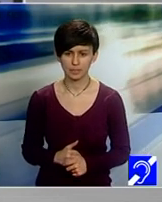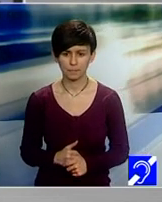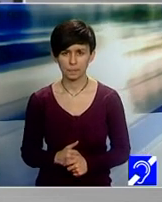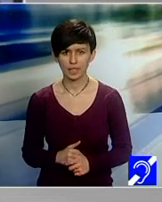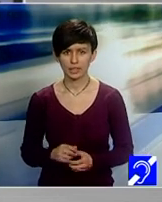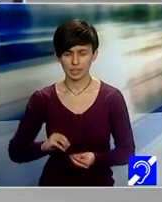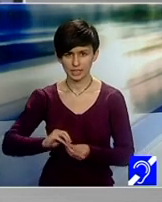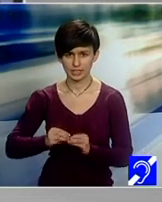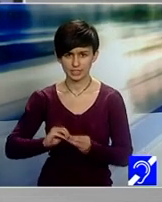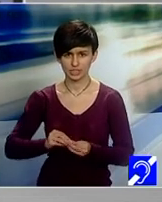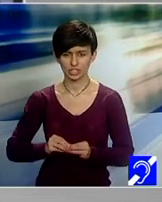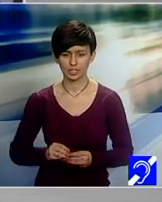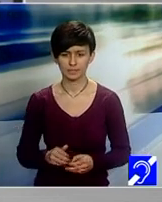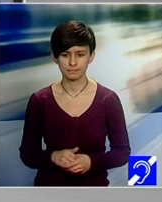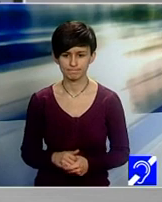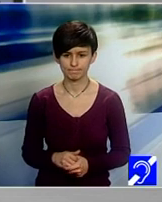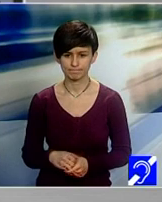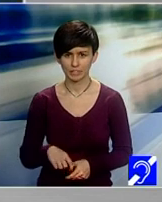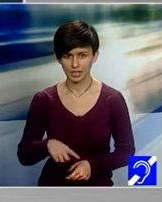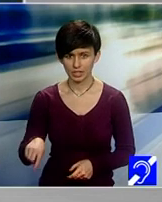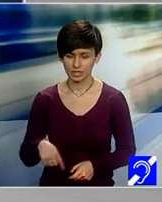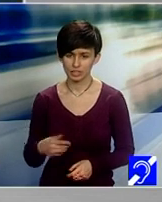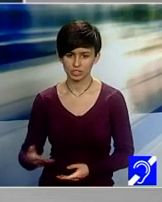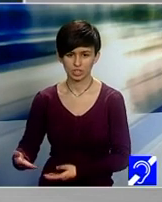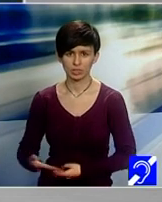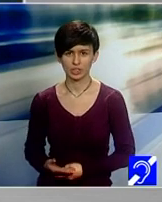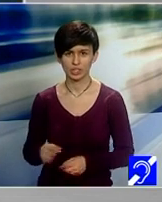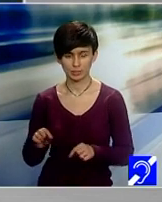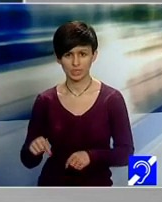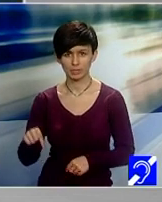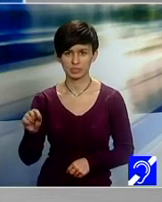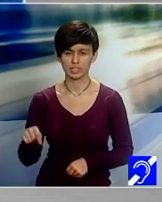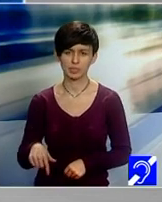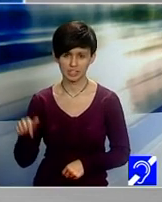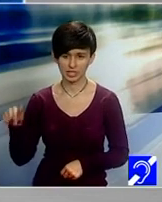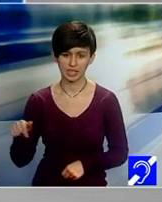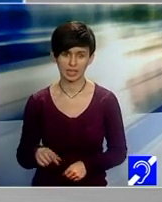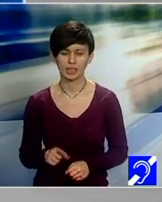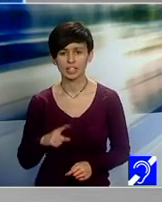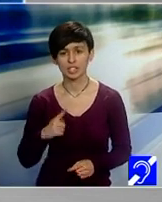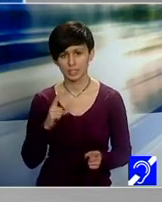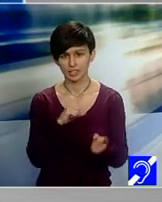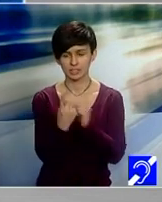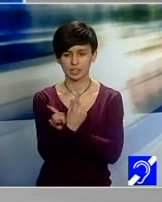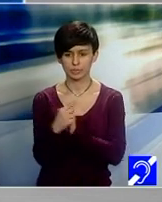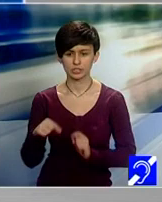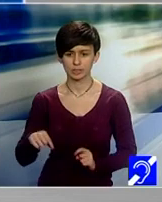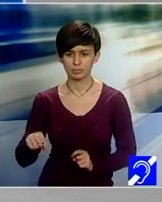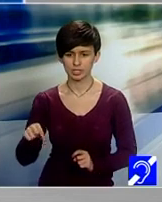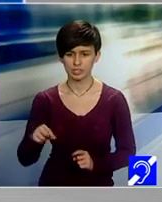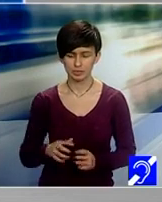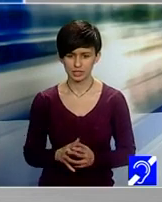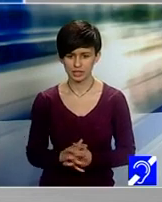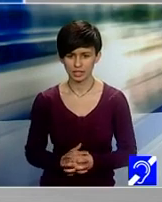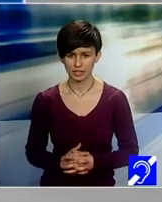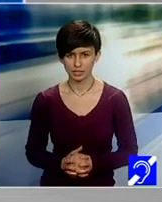noștri, membrii Ecoruralis. Dar și noi primim semințe. Absolut, da. Deci este un schimb de semințe, practic e un schimb liber de semințe